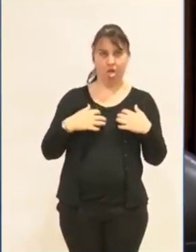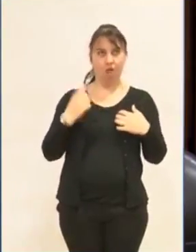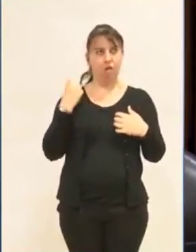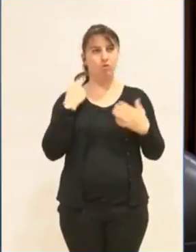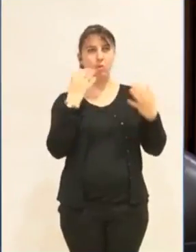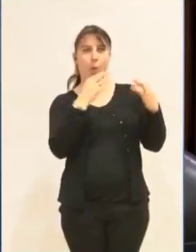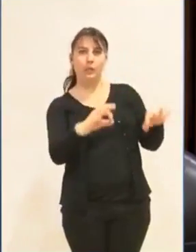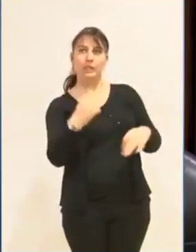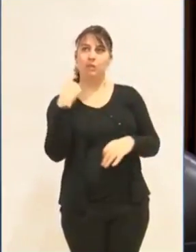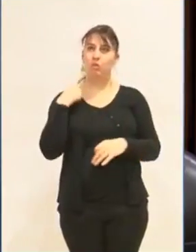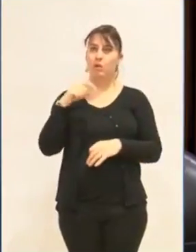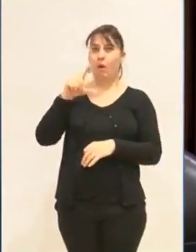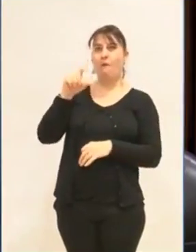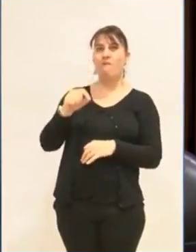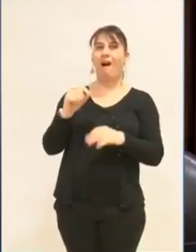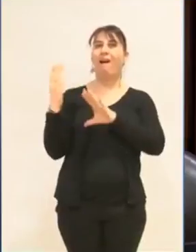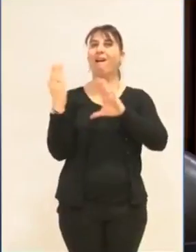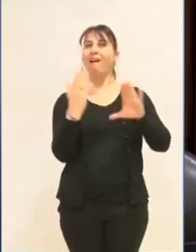se pose.